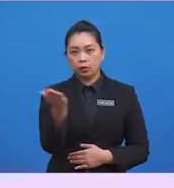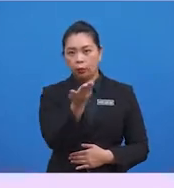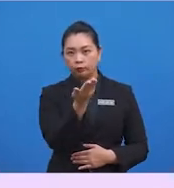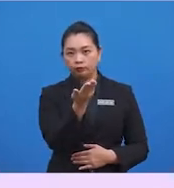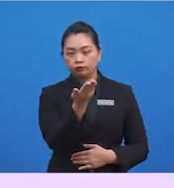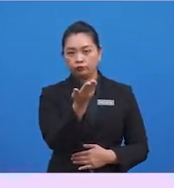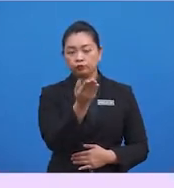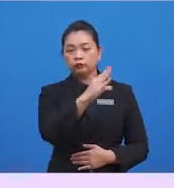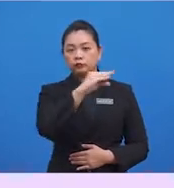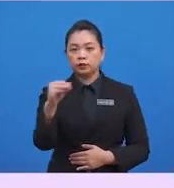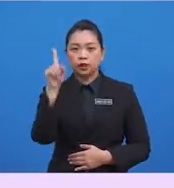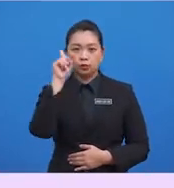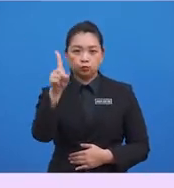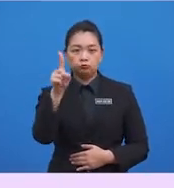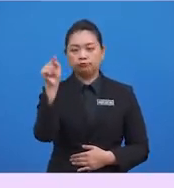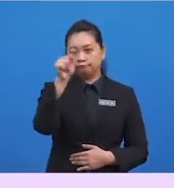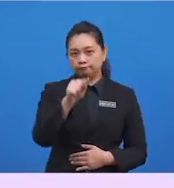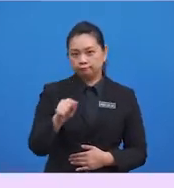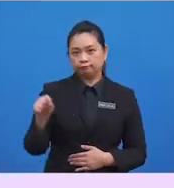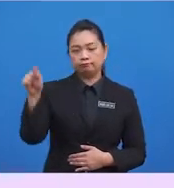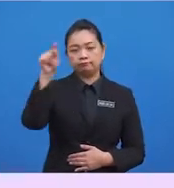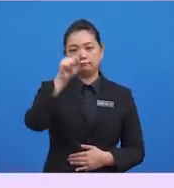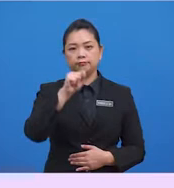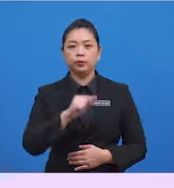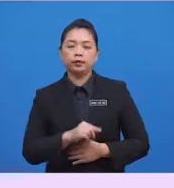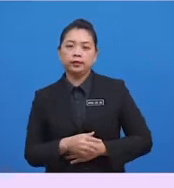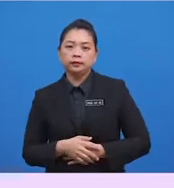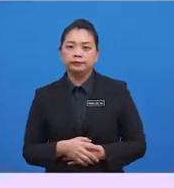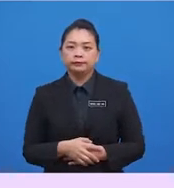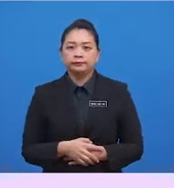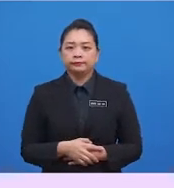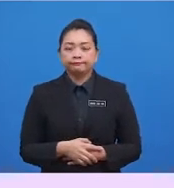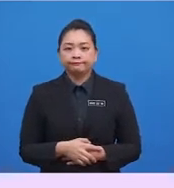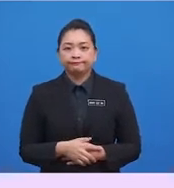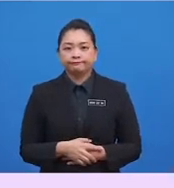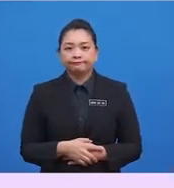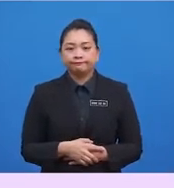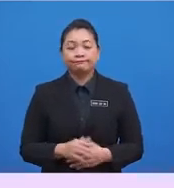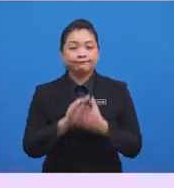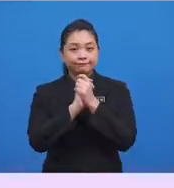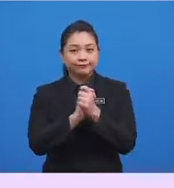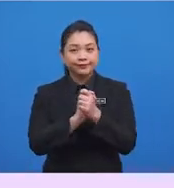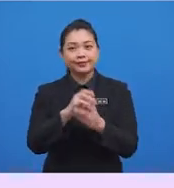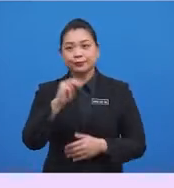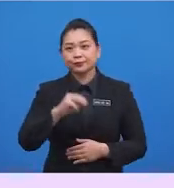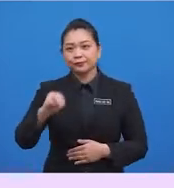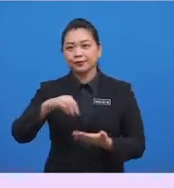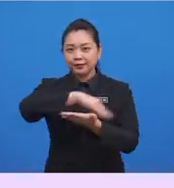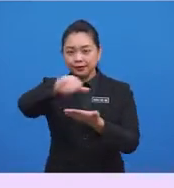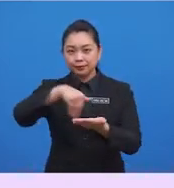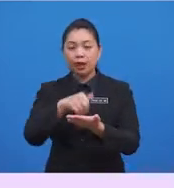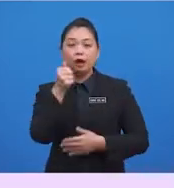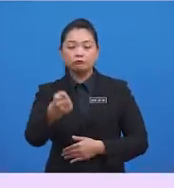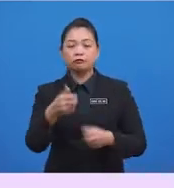permukaan melengkung dan satu keping bentuk asas bulatan. Tahniah murid-murid